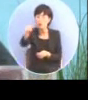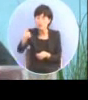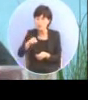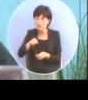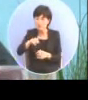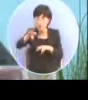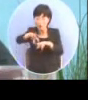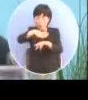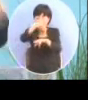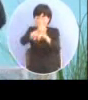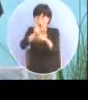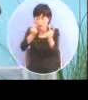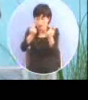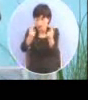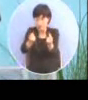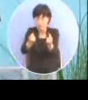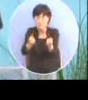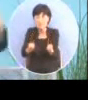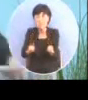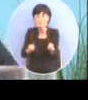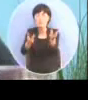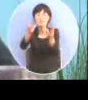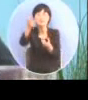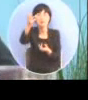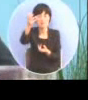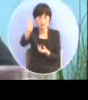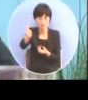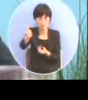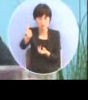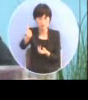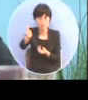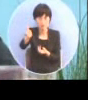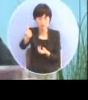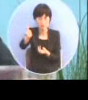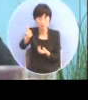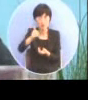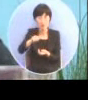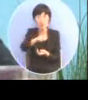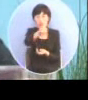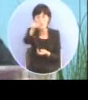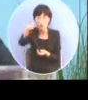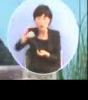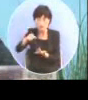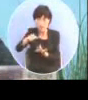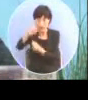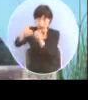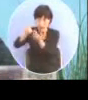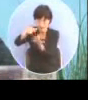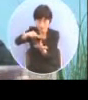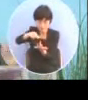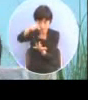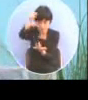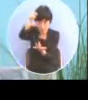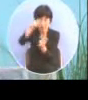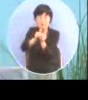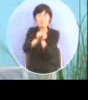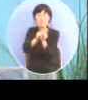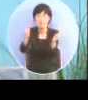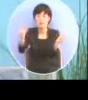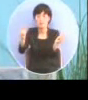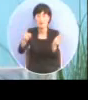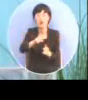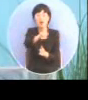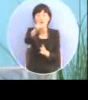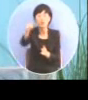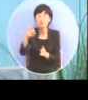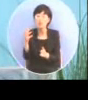Anh em là thầy tế lễ nhà vua. Các bạn ấy thầy tế lễ nhà vua cùng một, có nghĩa là một dân tộc được Chúa lựa chọn. Một